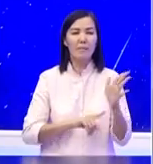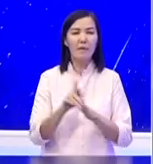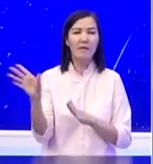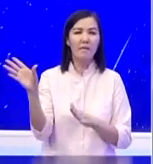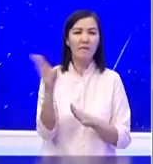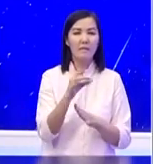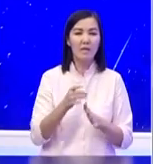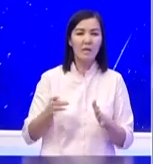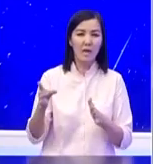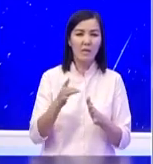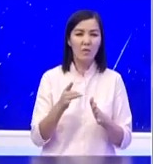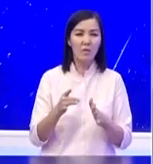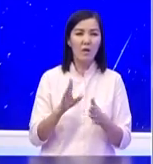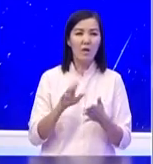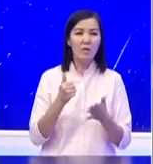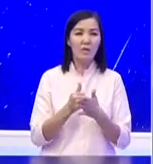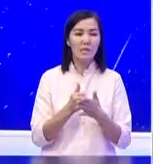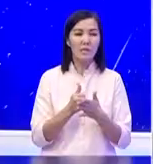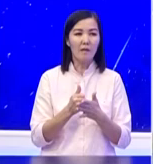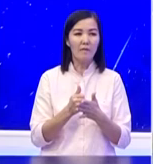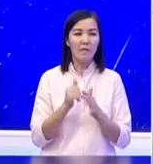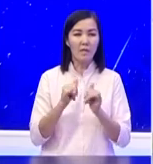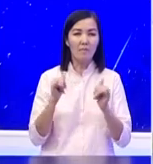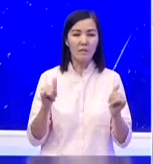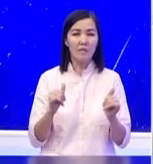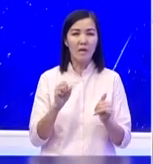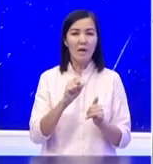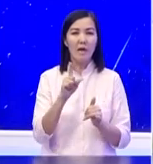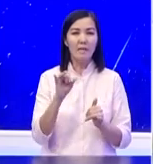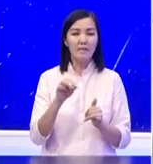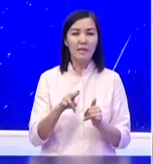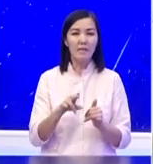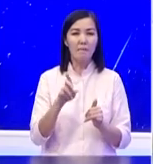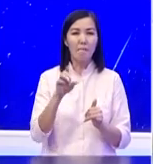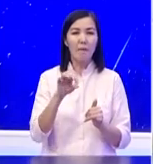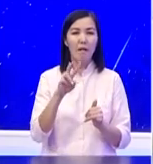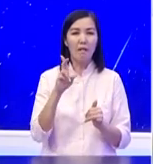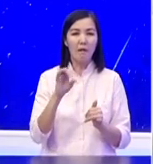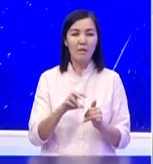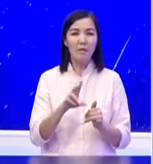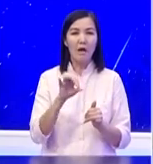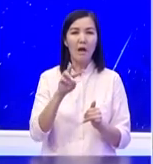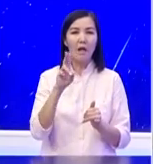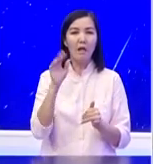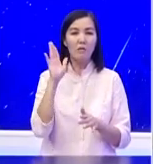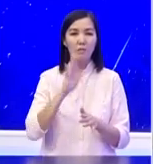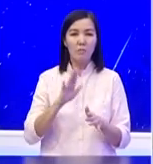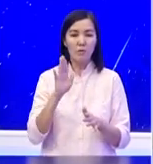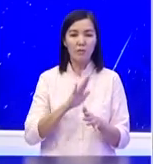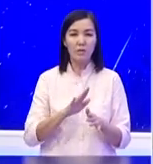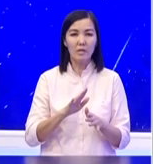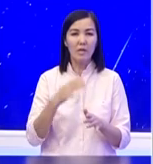во всех районах. Но основной ареал распространения азиатской саранчи является Балхаш-Алакльский водный бассейн. И в текущем году